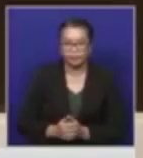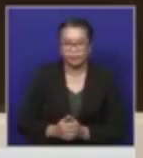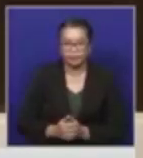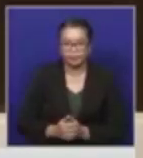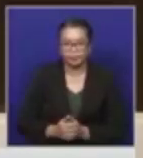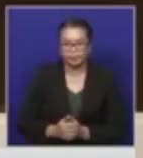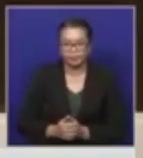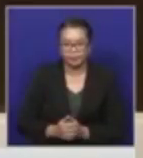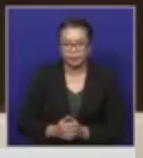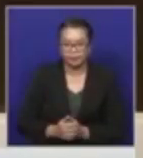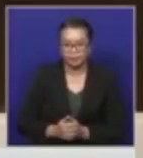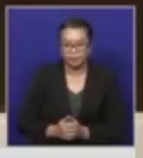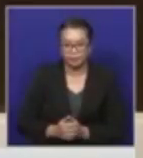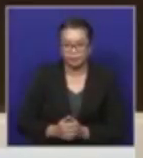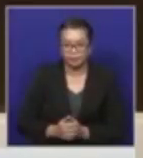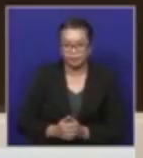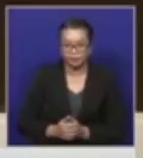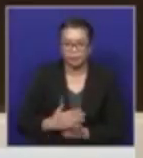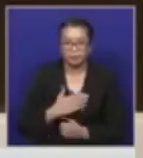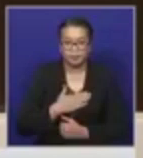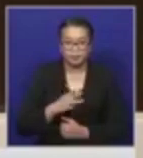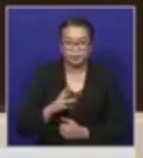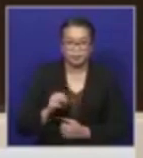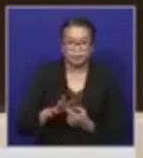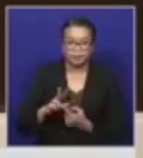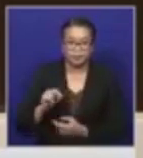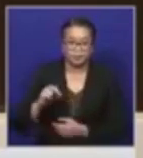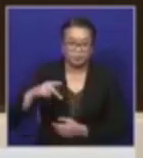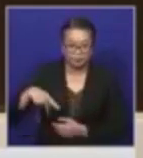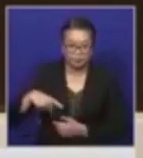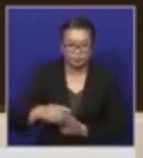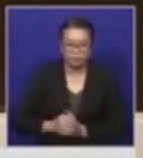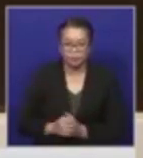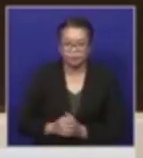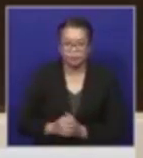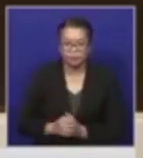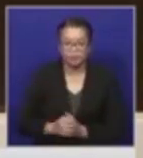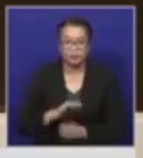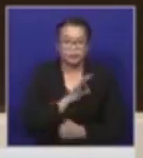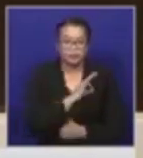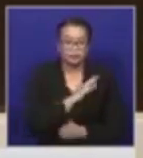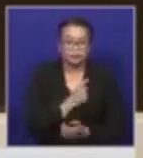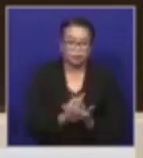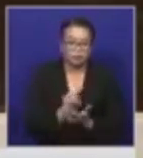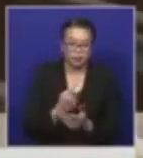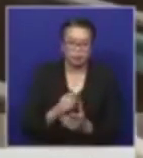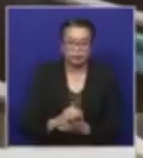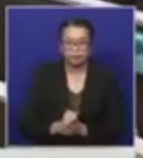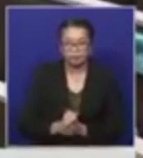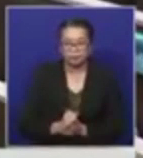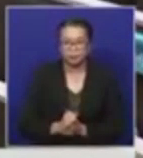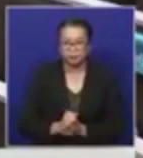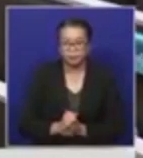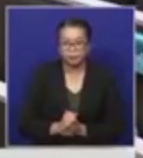กับเรียนท่านประธานที่เคารพครับกับผมมานพคีรีภูวดลนะครับสมาชิกสภาผู้แทนราษฎรพรรคก้าวไกลสัดส่วนชาติพันธุ์